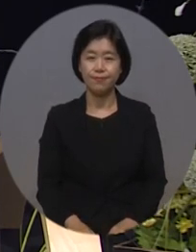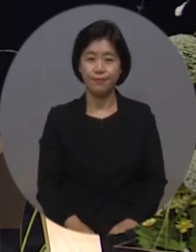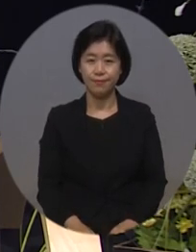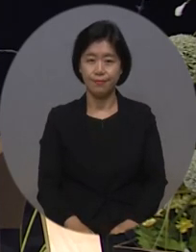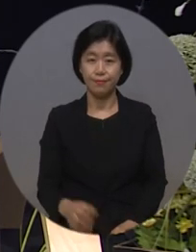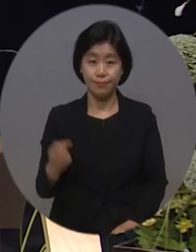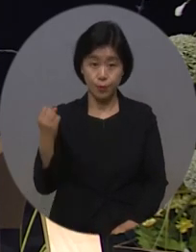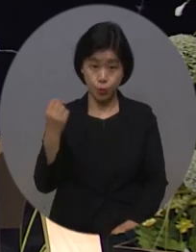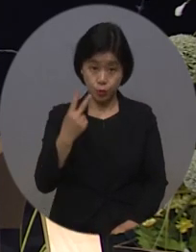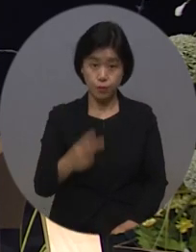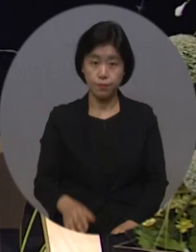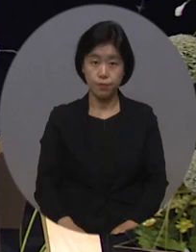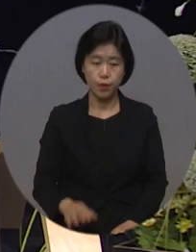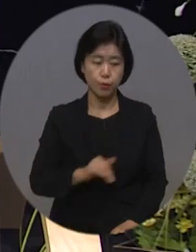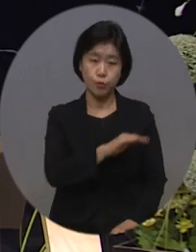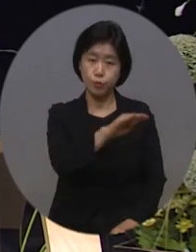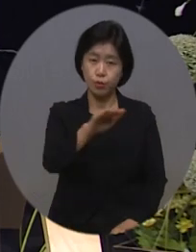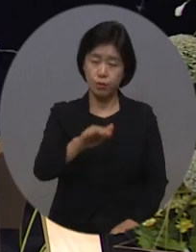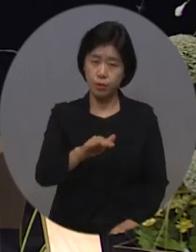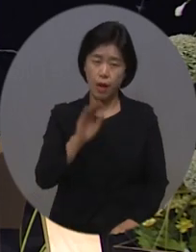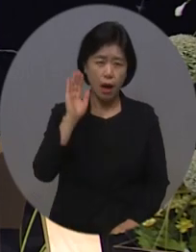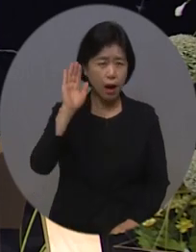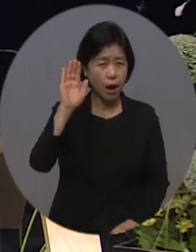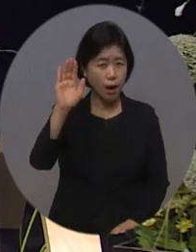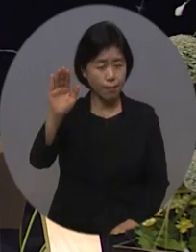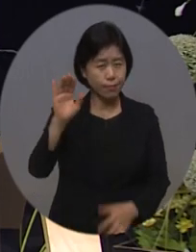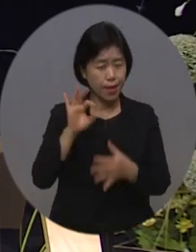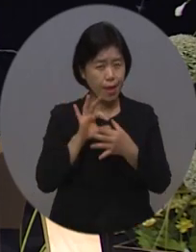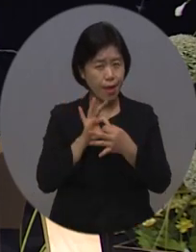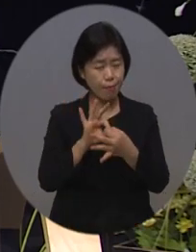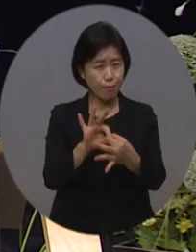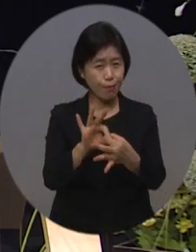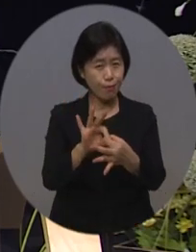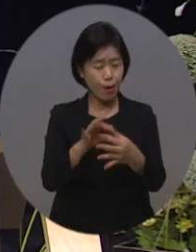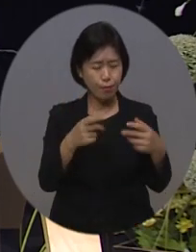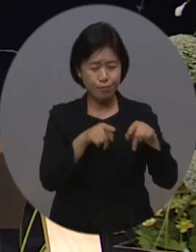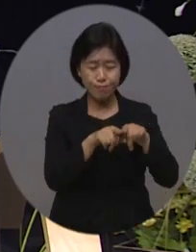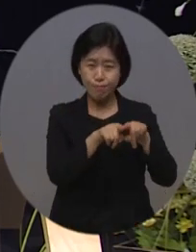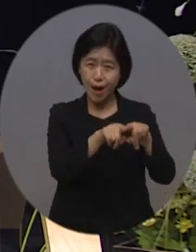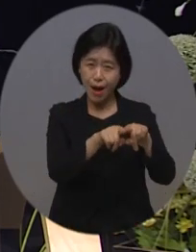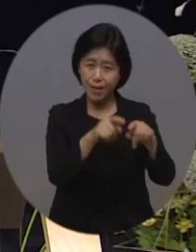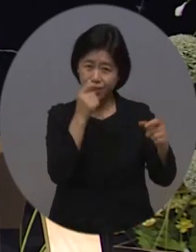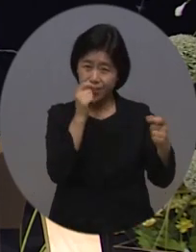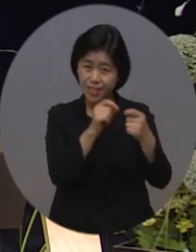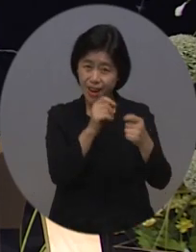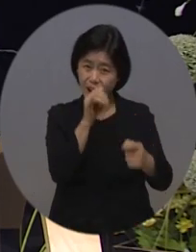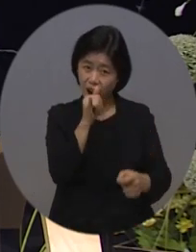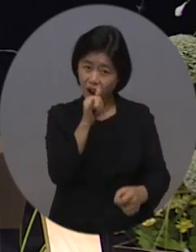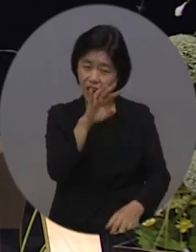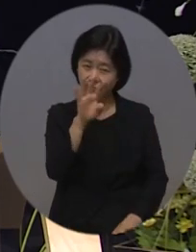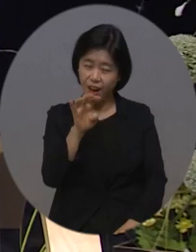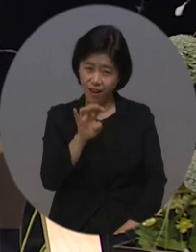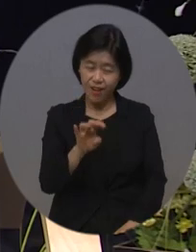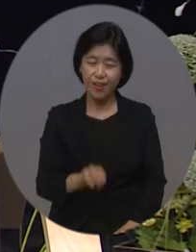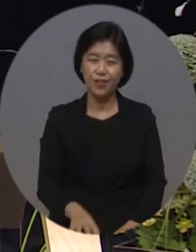또 우리의 유효기간은 얼마만큼일까 궁금해지기도 합니다.